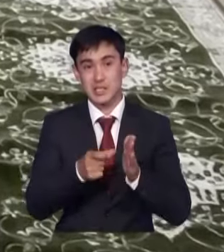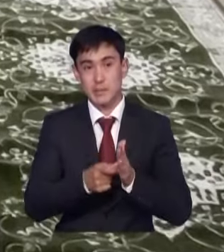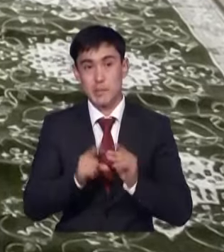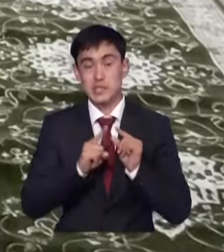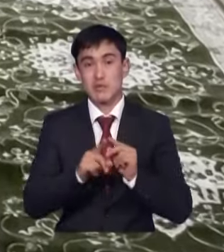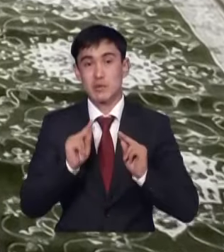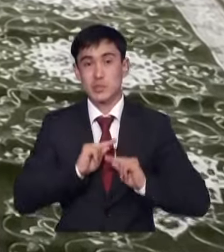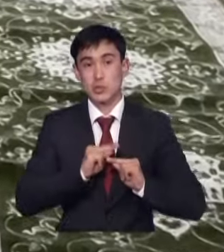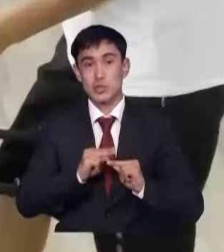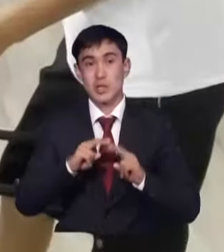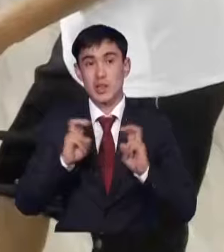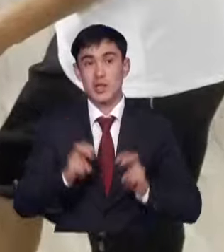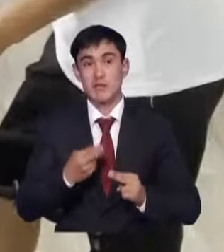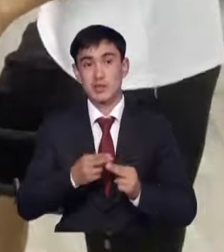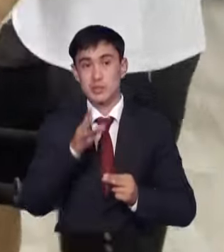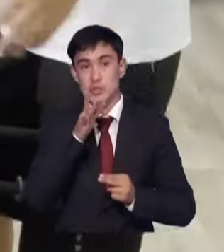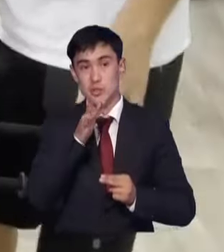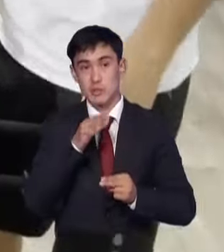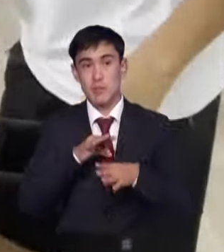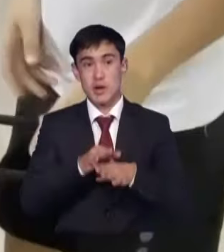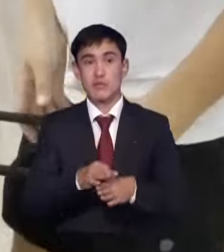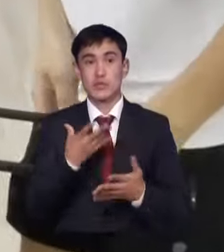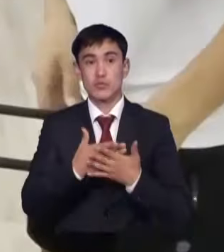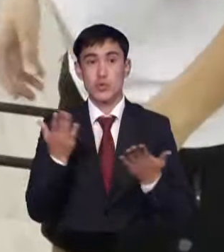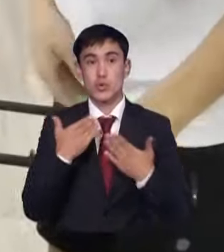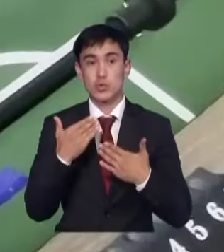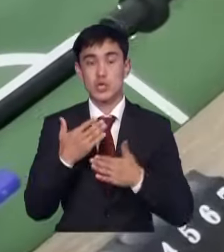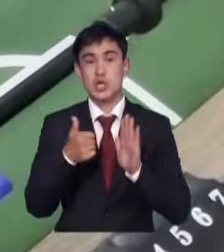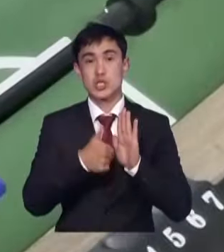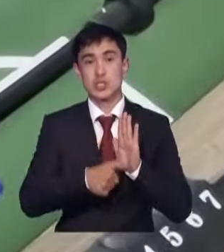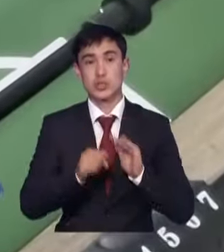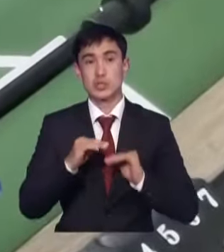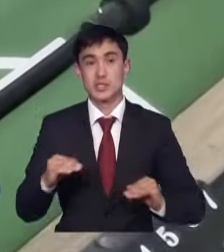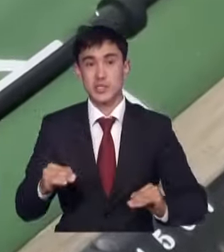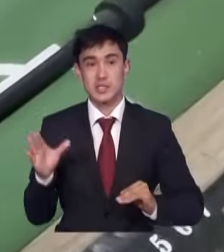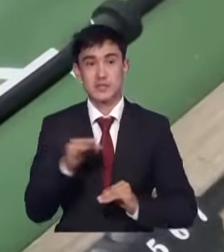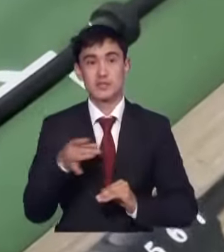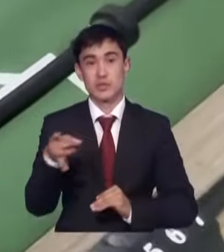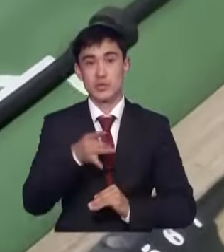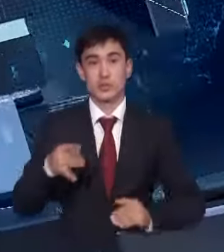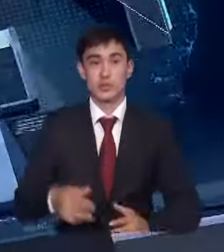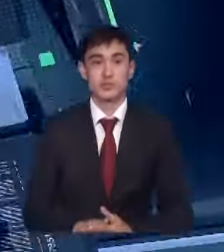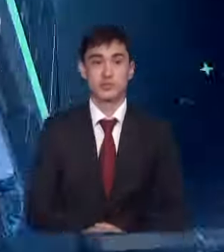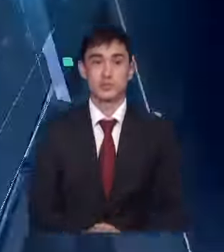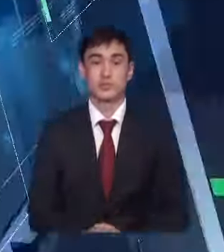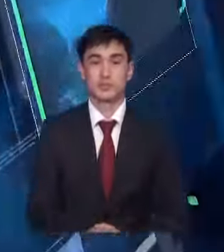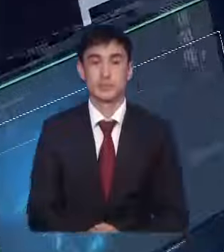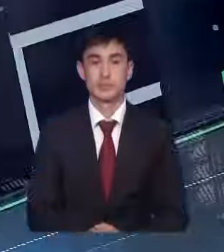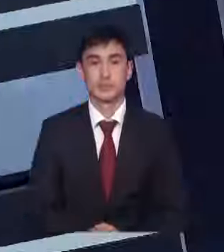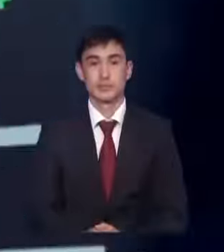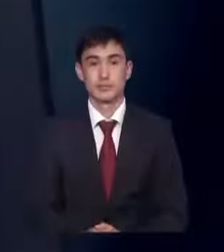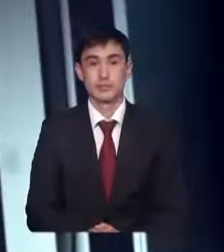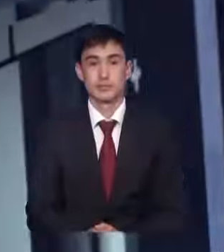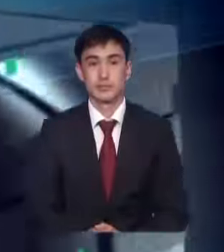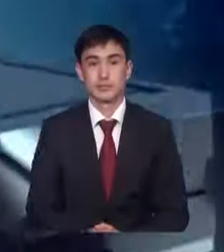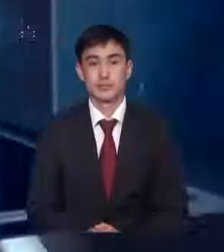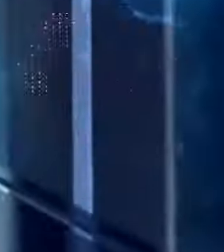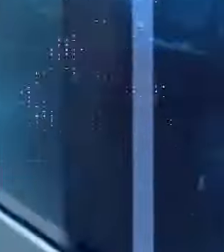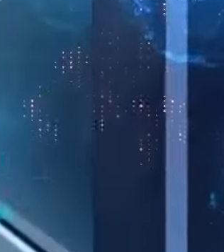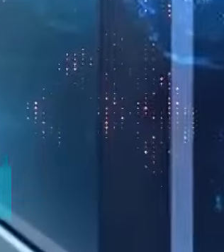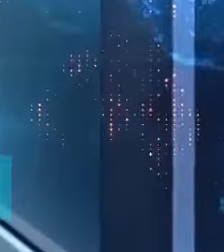словам сотрудников лагеря, в нынешнем сезоне здесь проведут свой отдых около 600 ребят со всего региона. Гульмира Тимиргалиева,